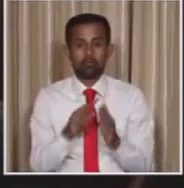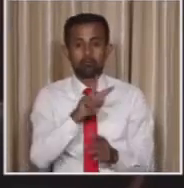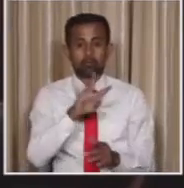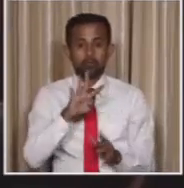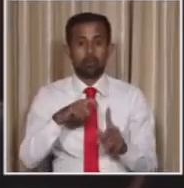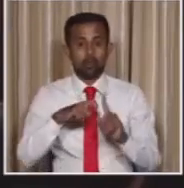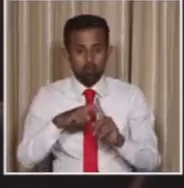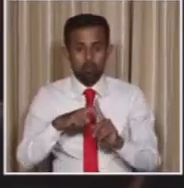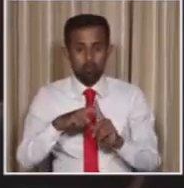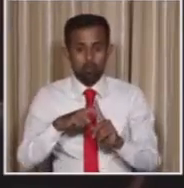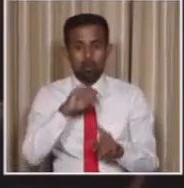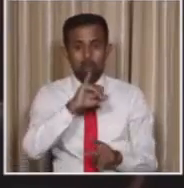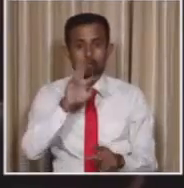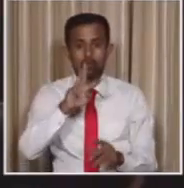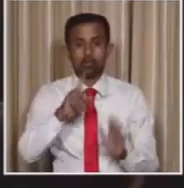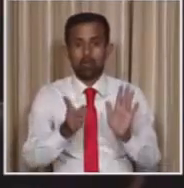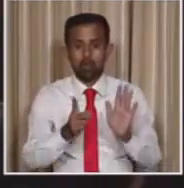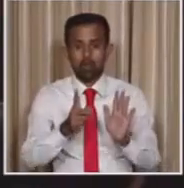කෝටි